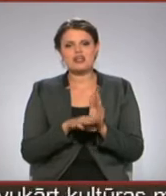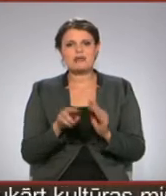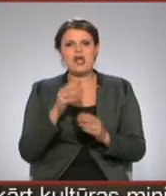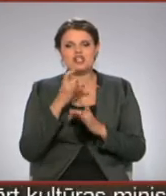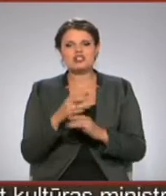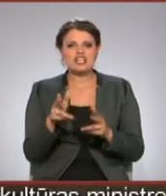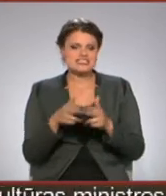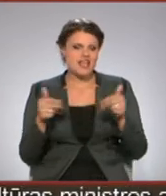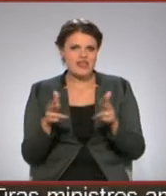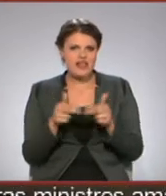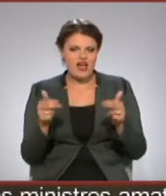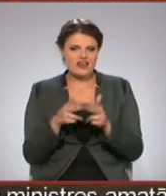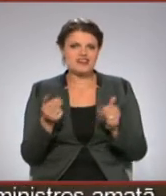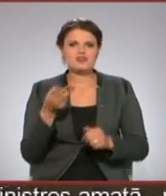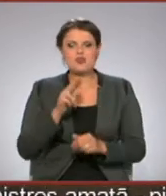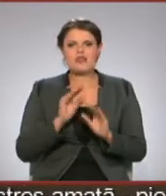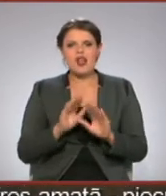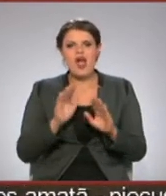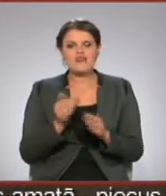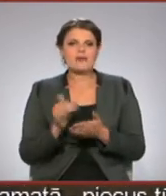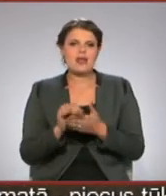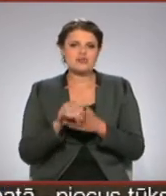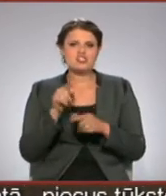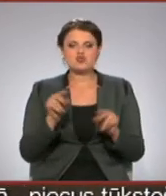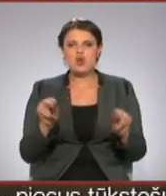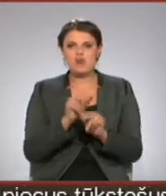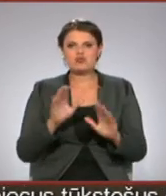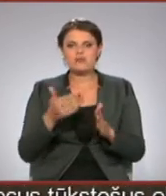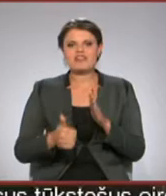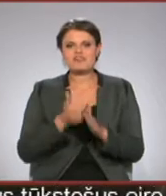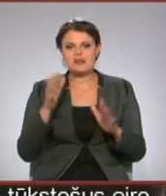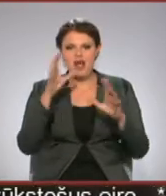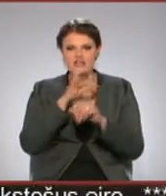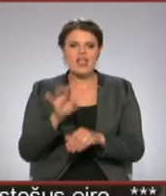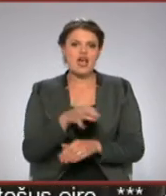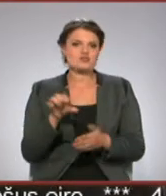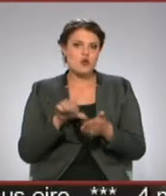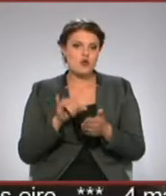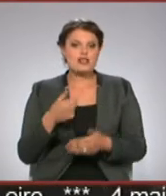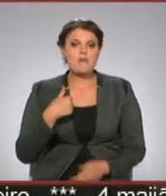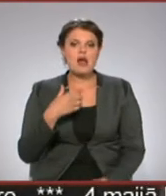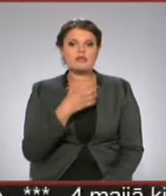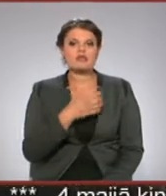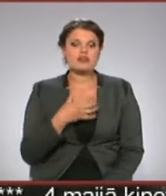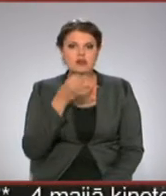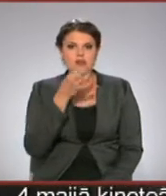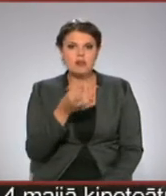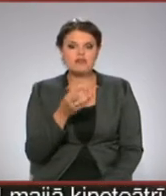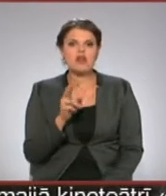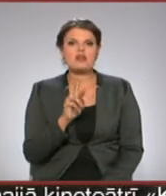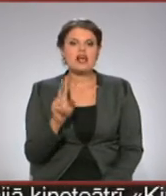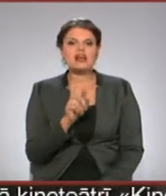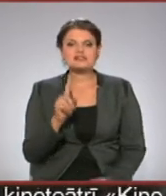džezi ierakstiem un lēnām iepazīt to mūziku, bet vislabāk nakts koncertiem. Ja man būtu jādefinē, ka džezs kā